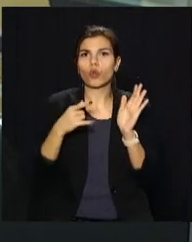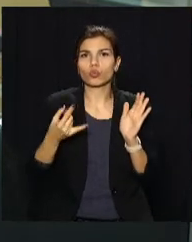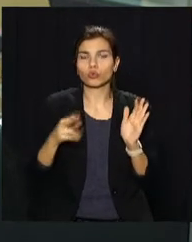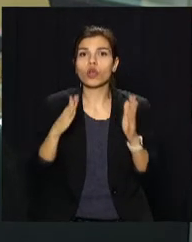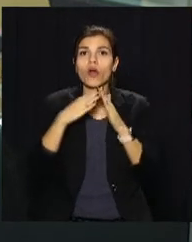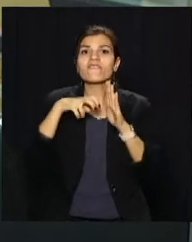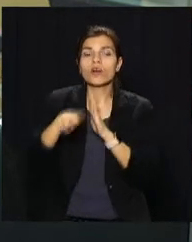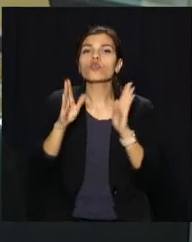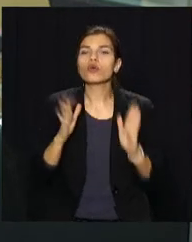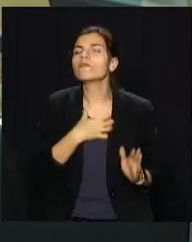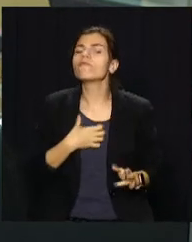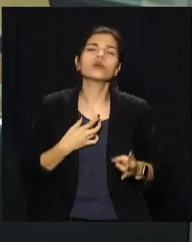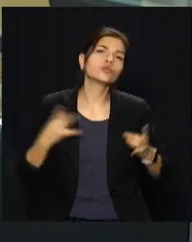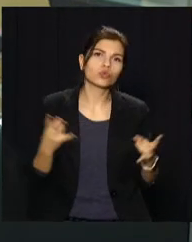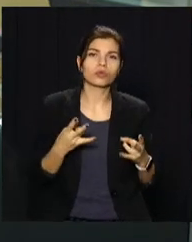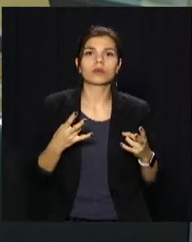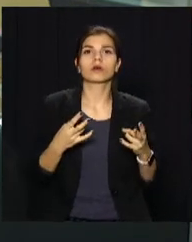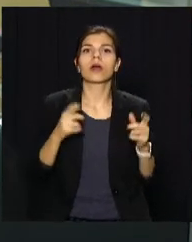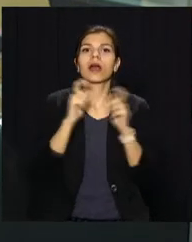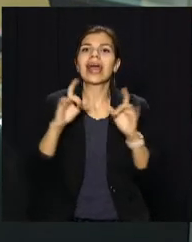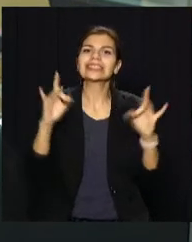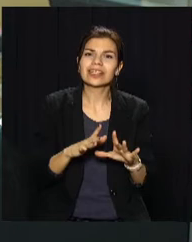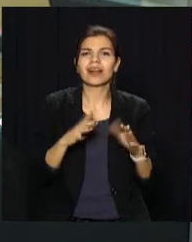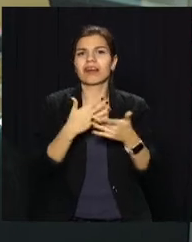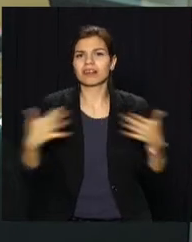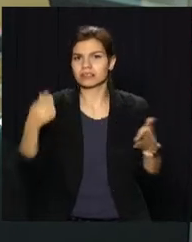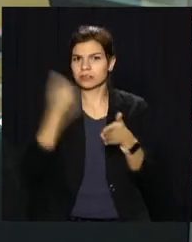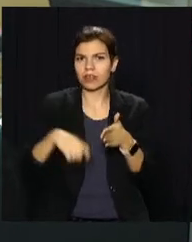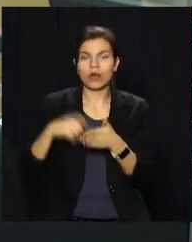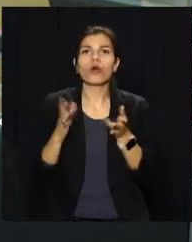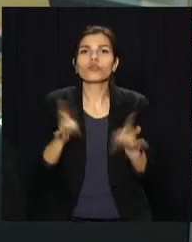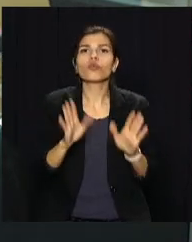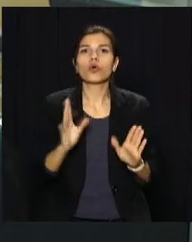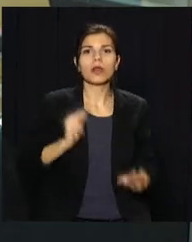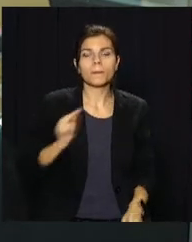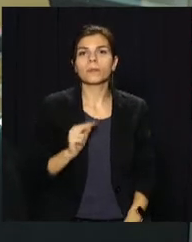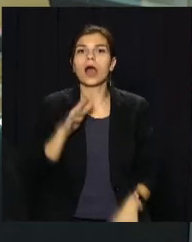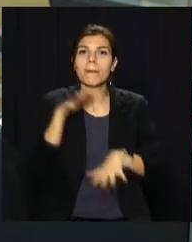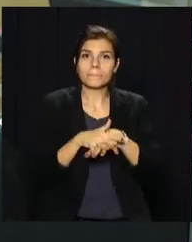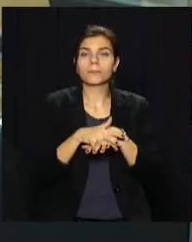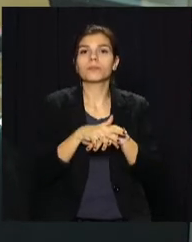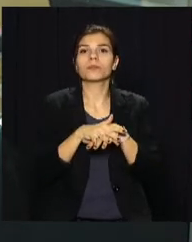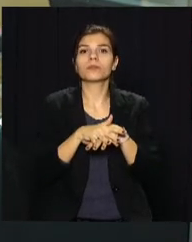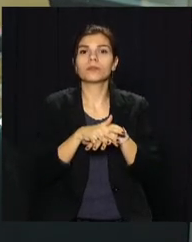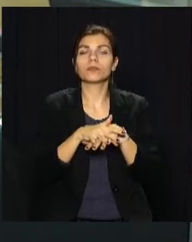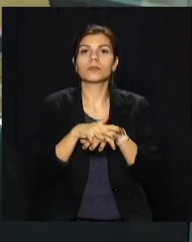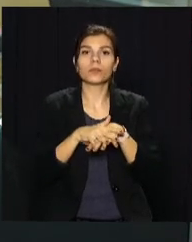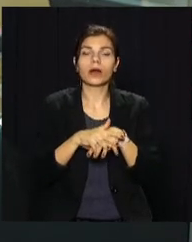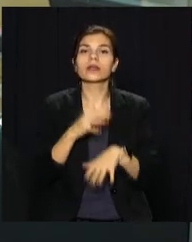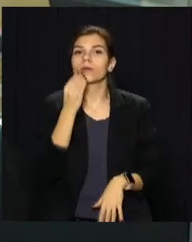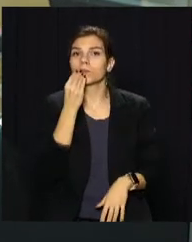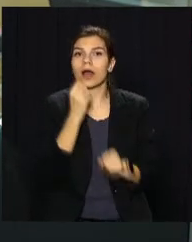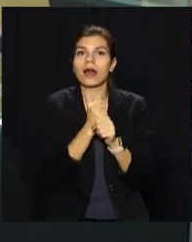за потреби. Зачинені паби, ресторани, працюють лише продуктові магазини, аптеки і банки. Школи на віддаленому